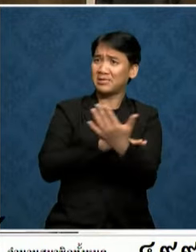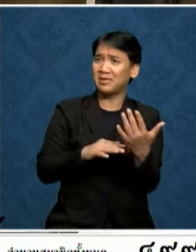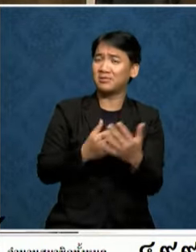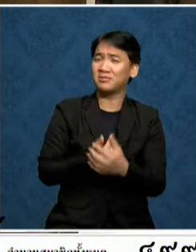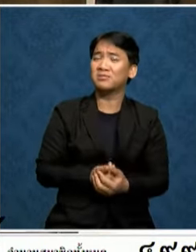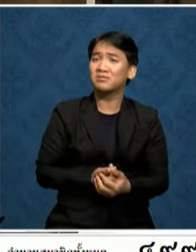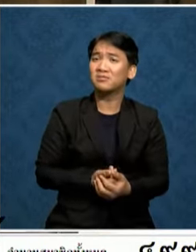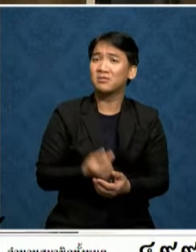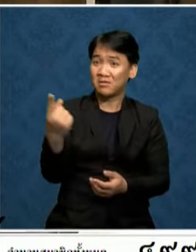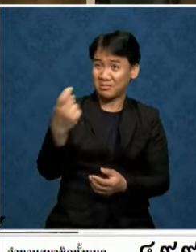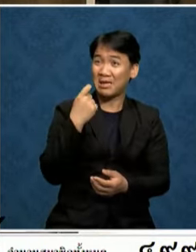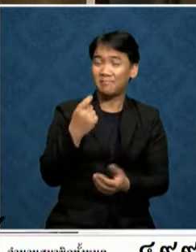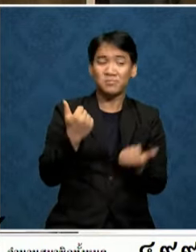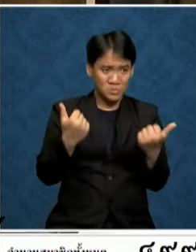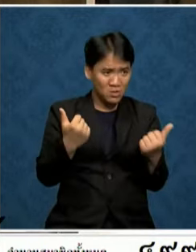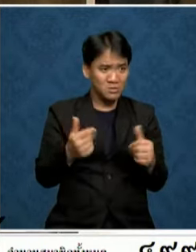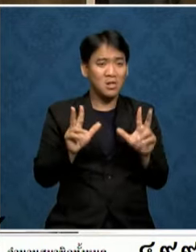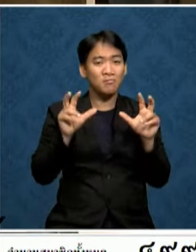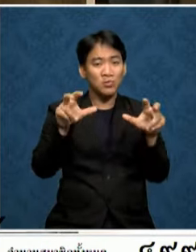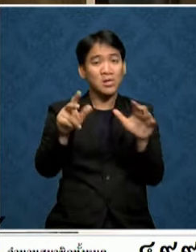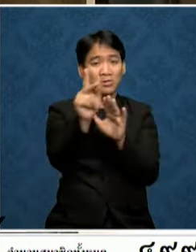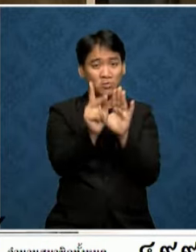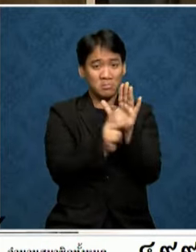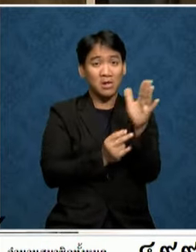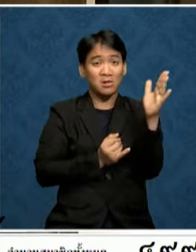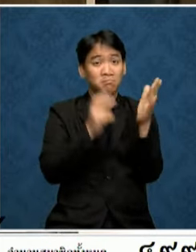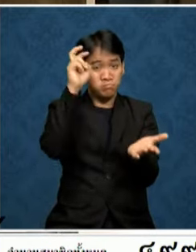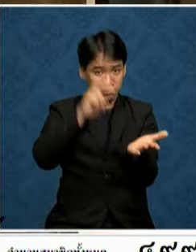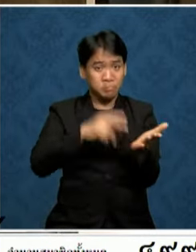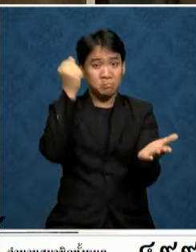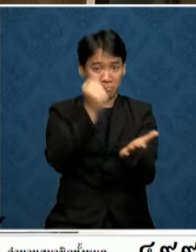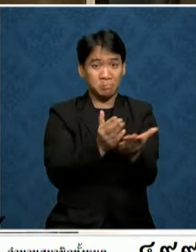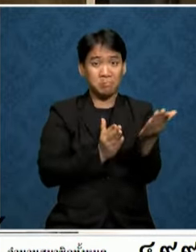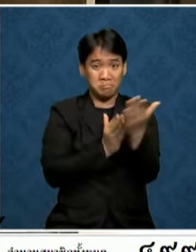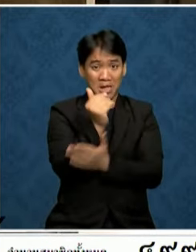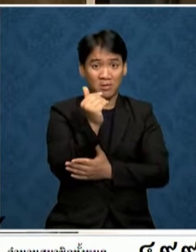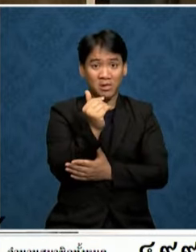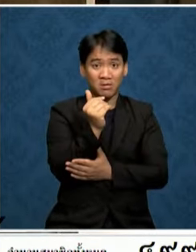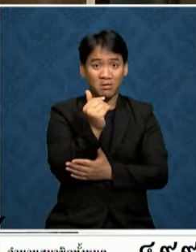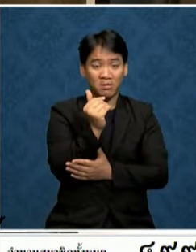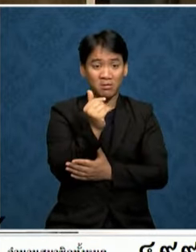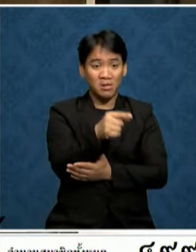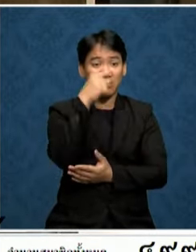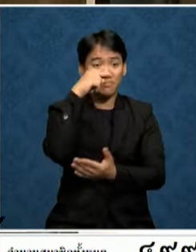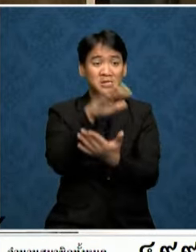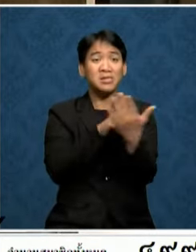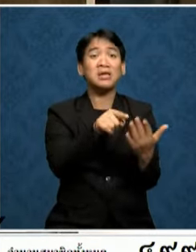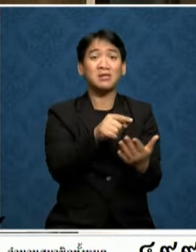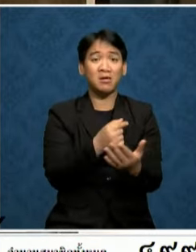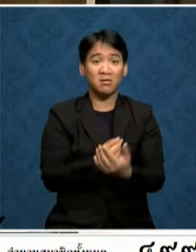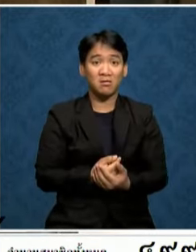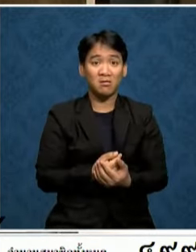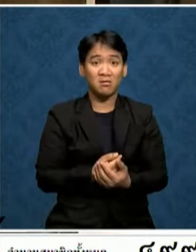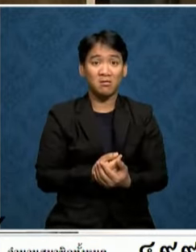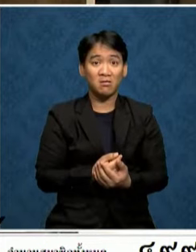ประเทศปูจานตอนนี้ถูกกดกฎหมายแล้วนะเรื่องนี้แล้วประเทศของยูอ่ะที่ทุกคนทั่วโลกก็รู้